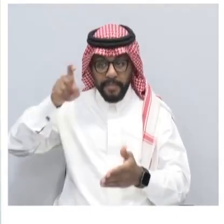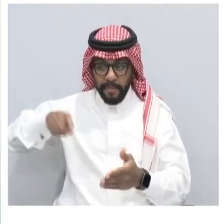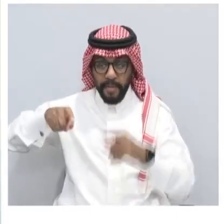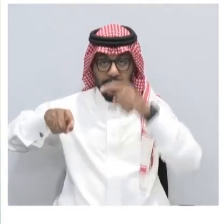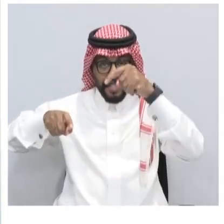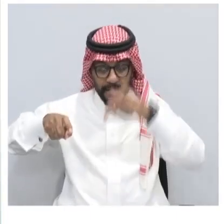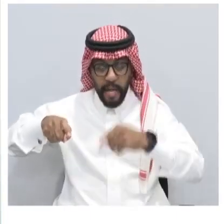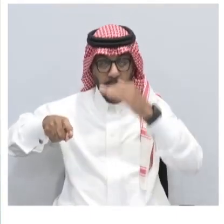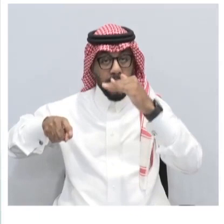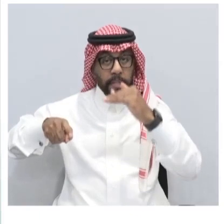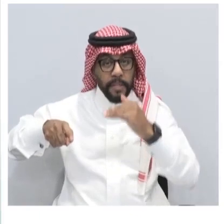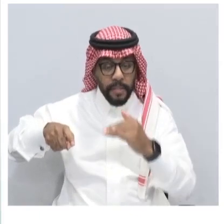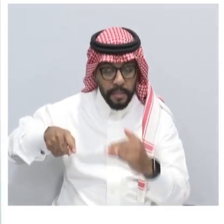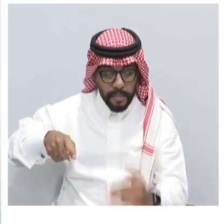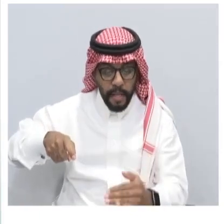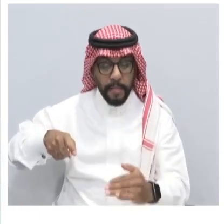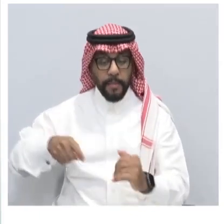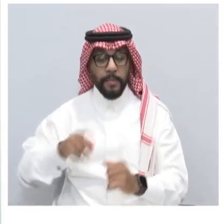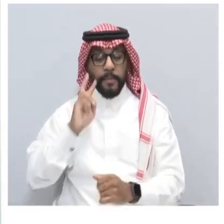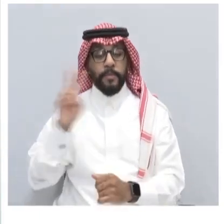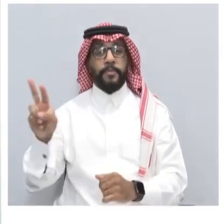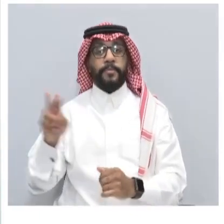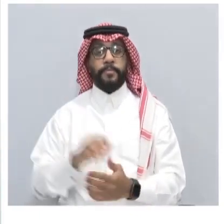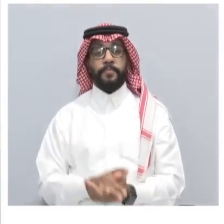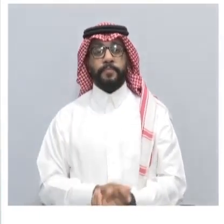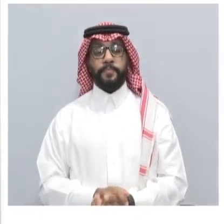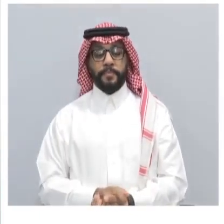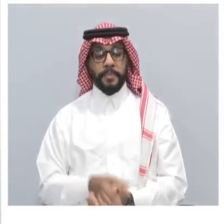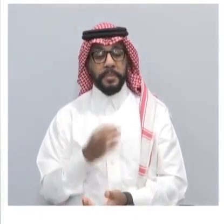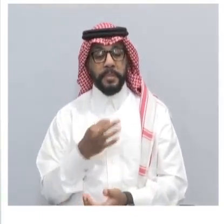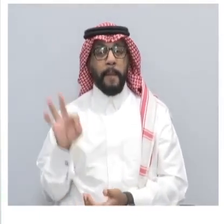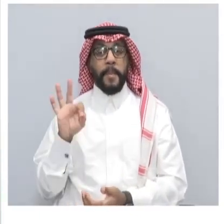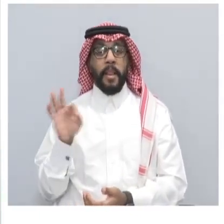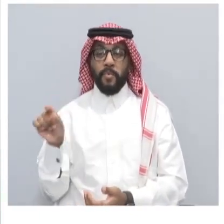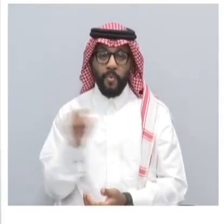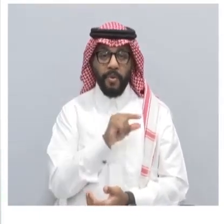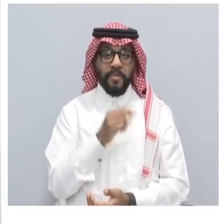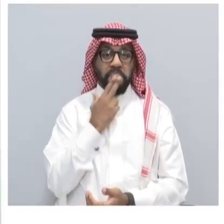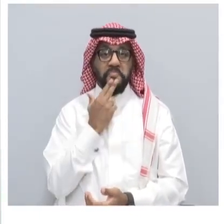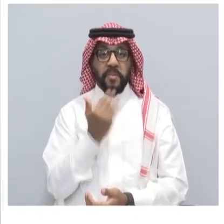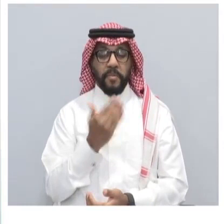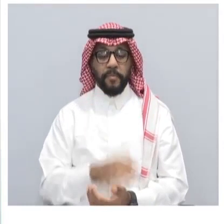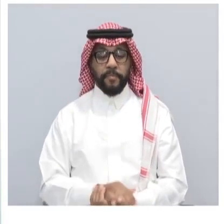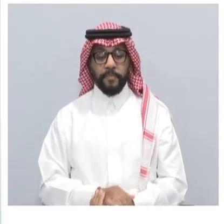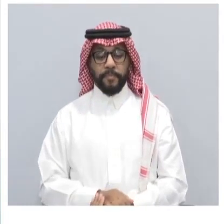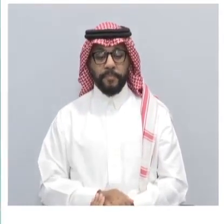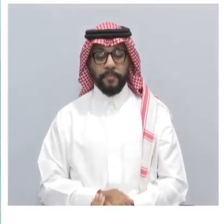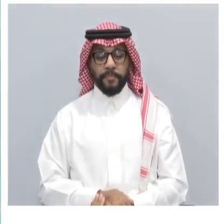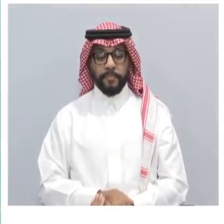نلاحظ وجود الحد في الصفحه كامله ابناء الطلاب